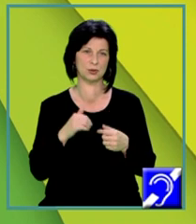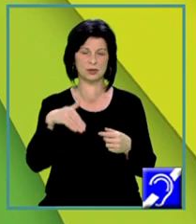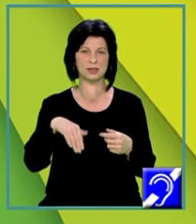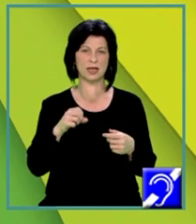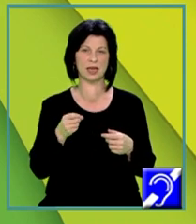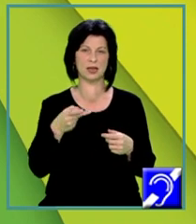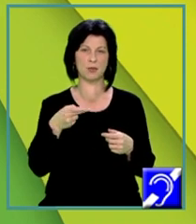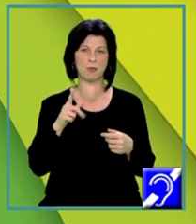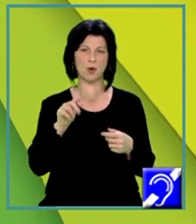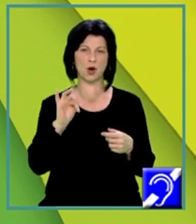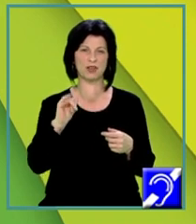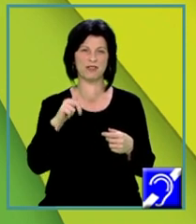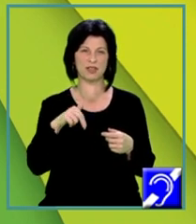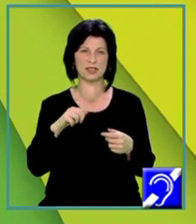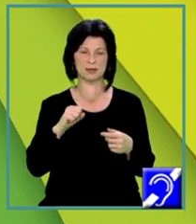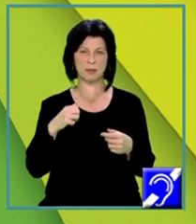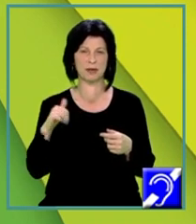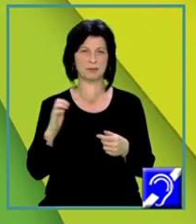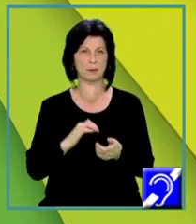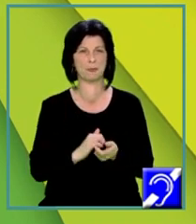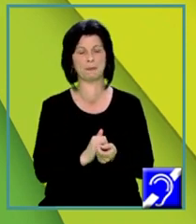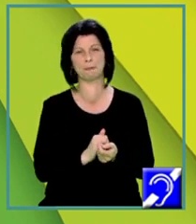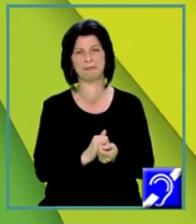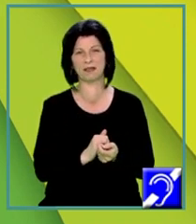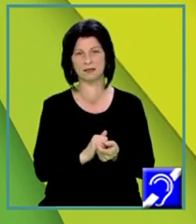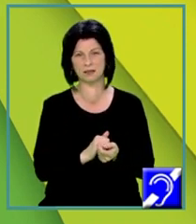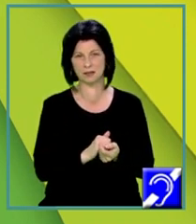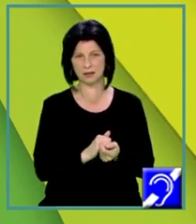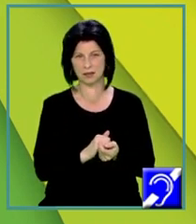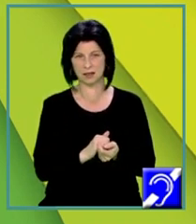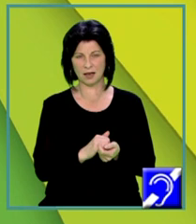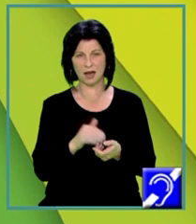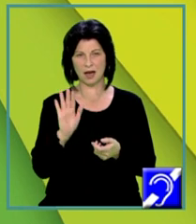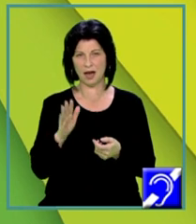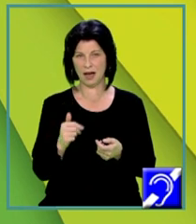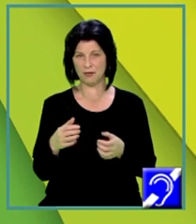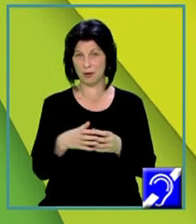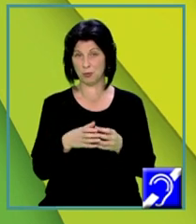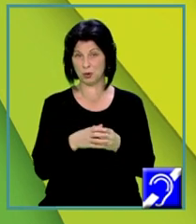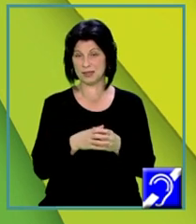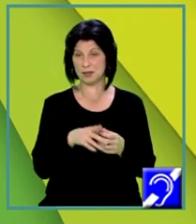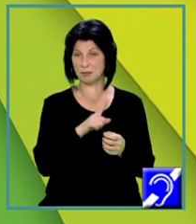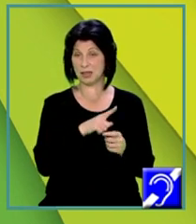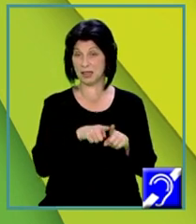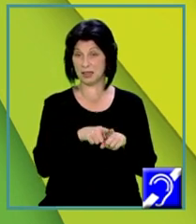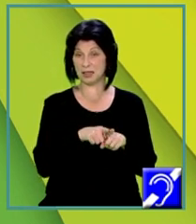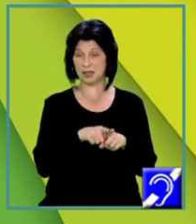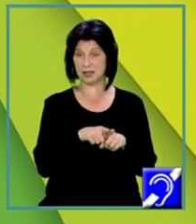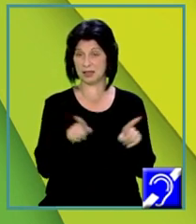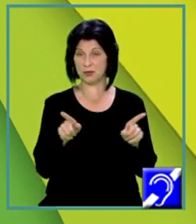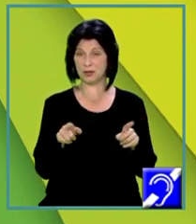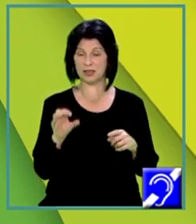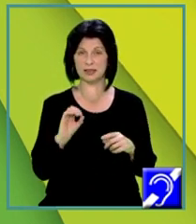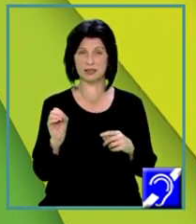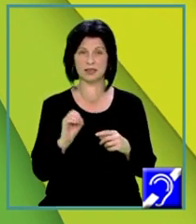mulțime vidă A G gama înzestrate cu legile de compoziție să zicem steluță și de alta a fi de asemenea o funcție pe G cu